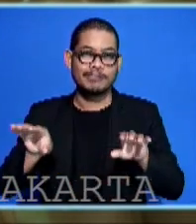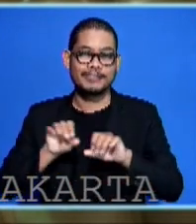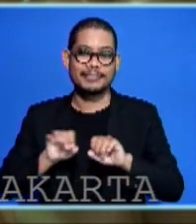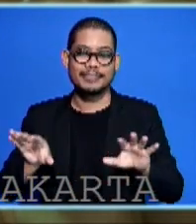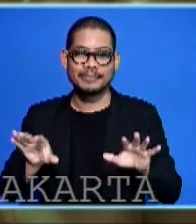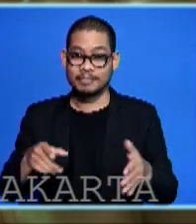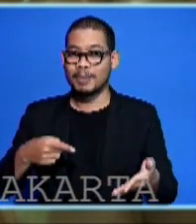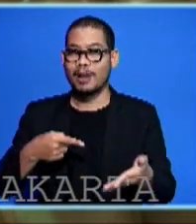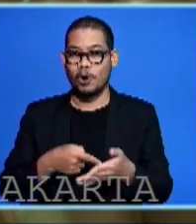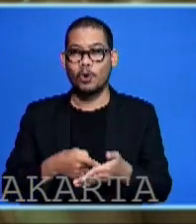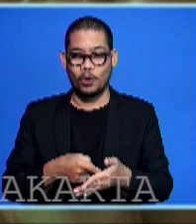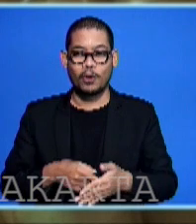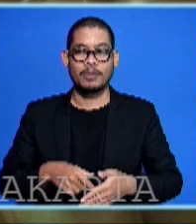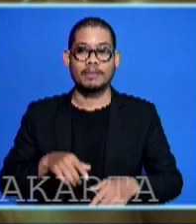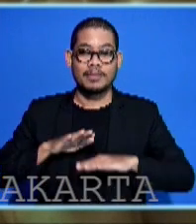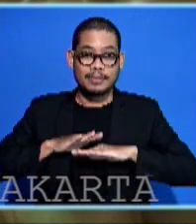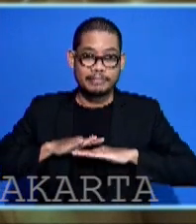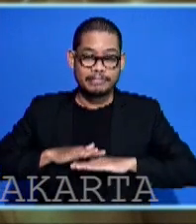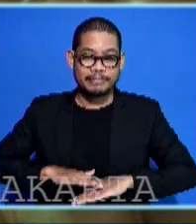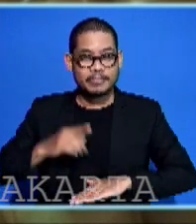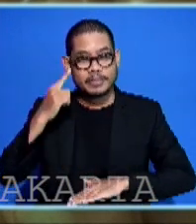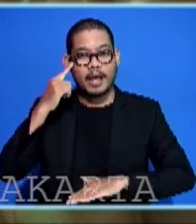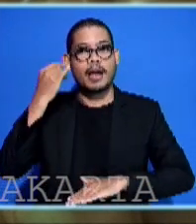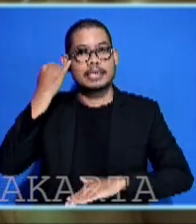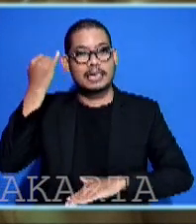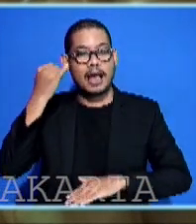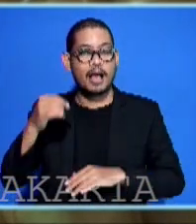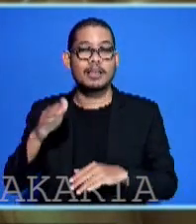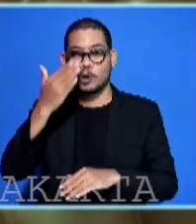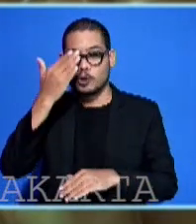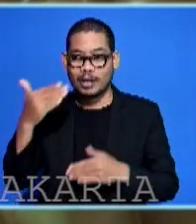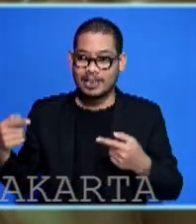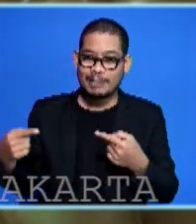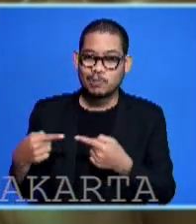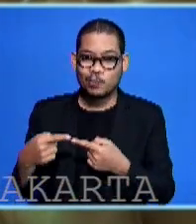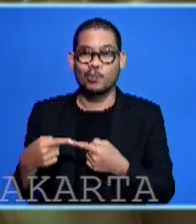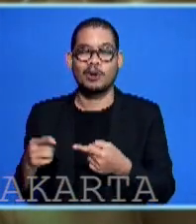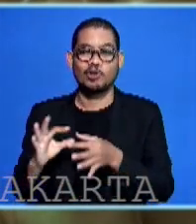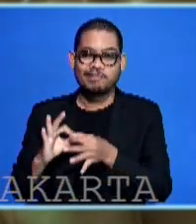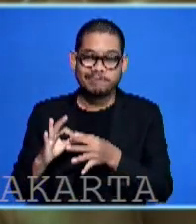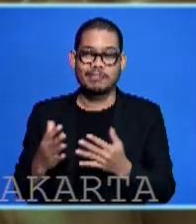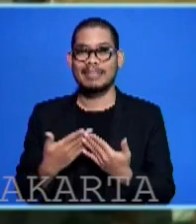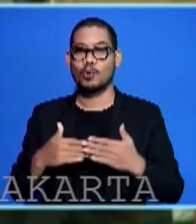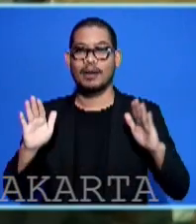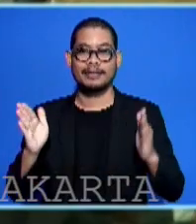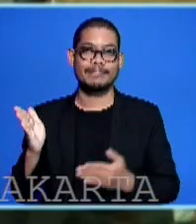gagasan-gagasan Gusdur terkait dengan demokrasi dan segenap persoalannya demikian dari Bantul margolares melaporkan